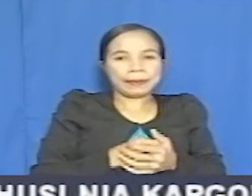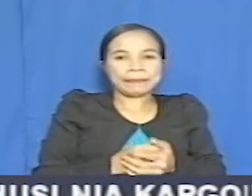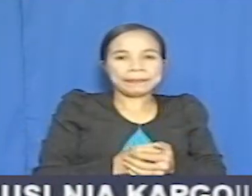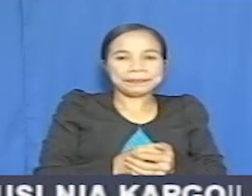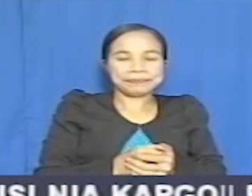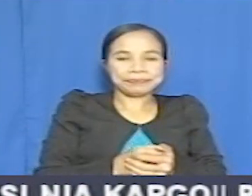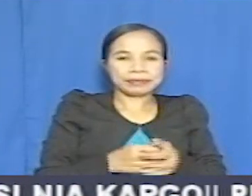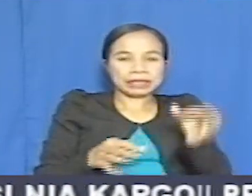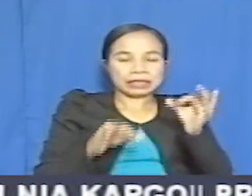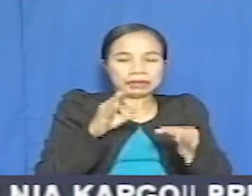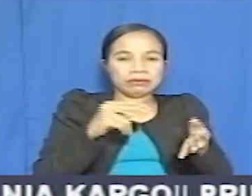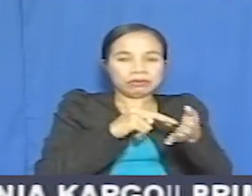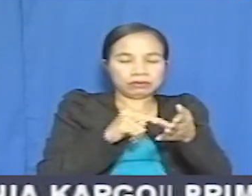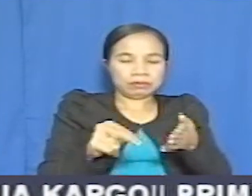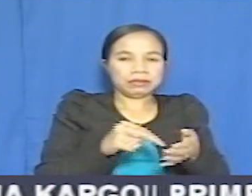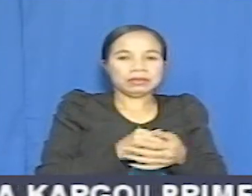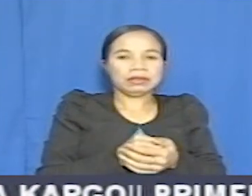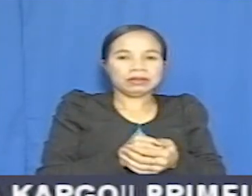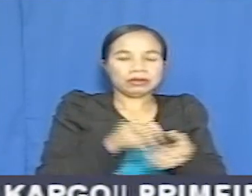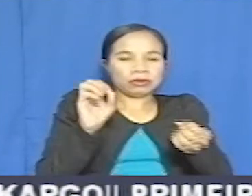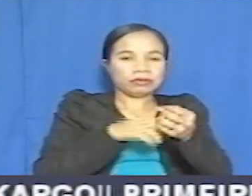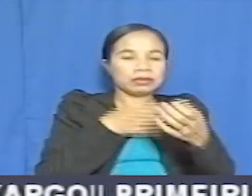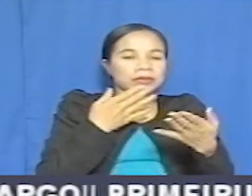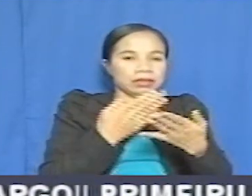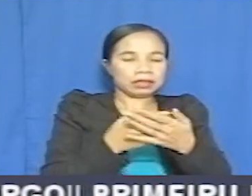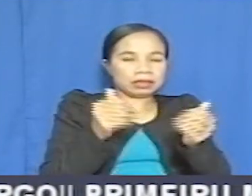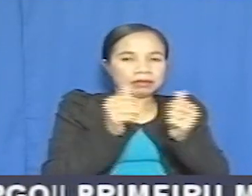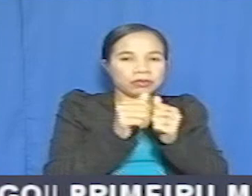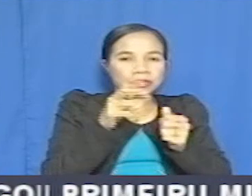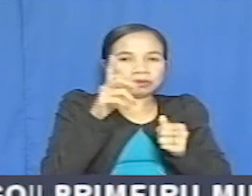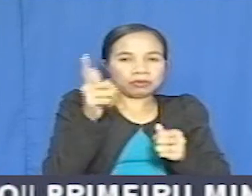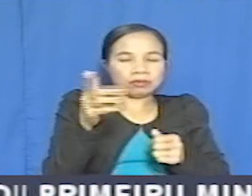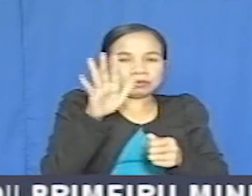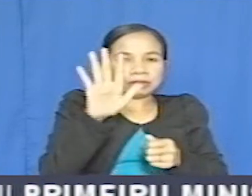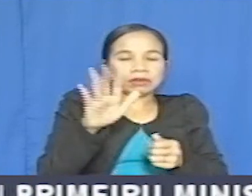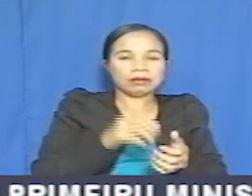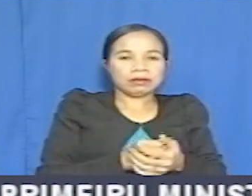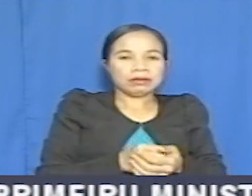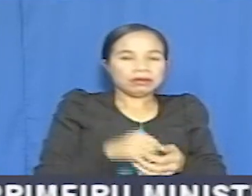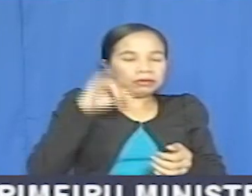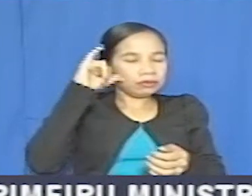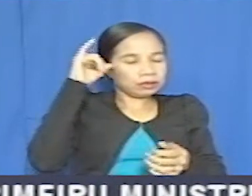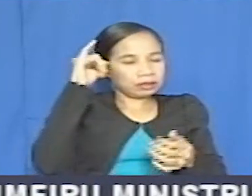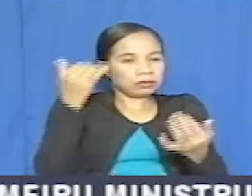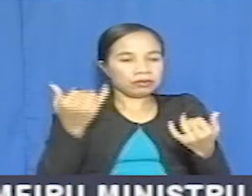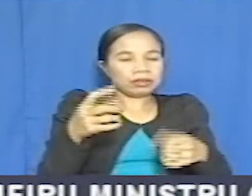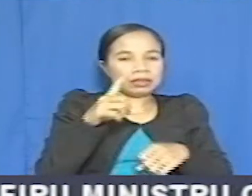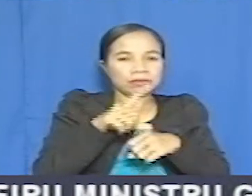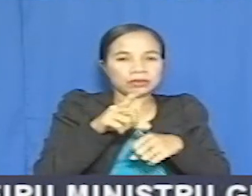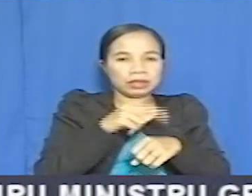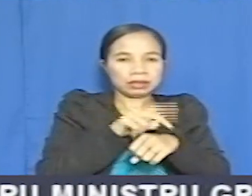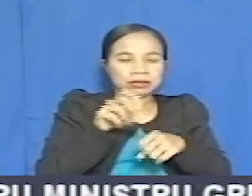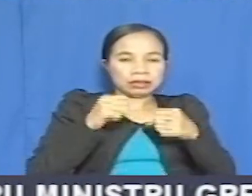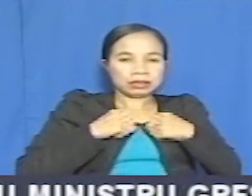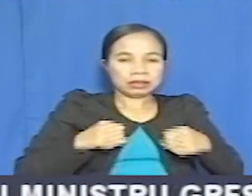sintomas. Entertanto, caso recuperado na Ruanulu Resin Lima. Desde o sector ohin, Laboratório